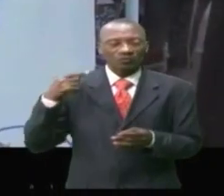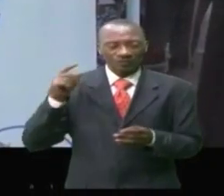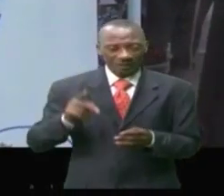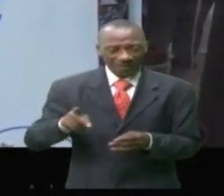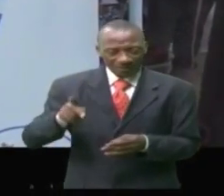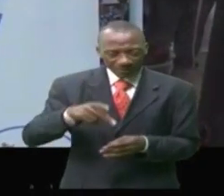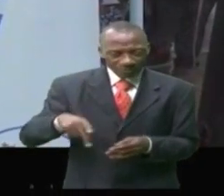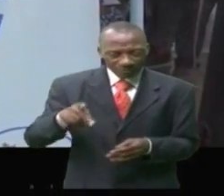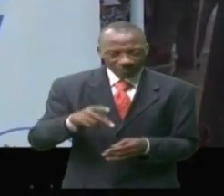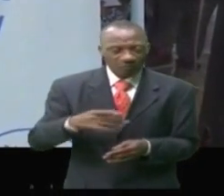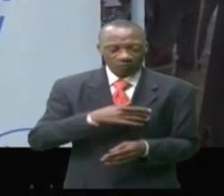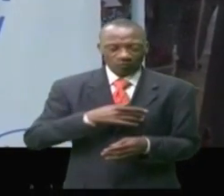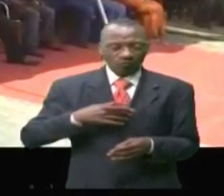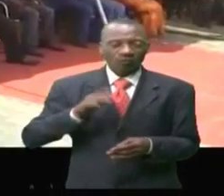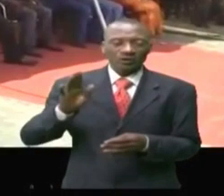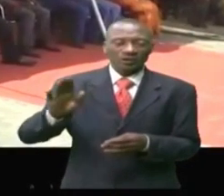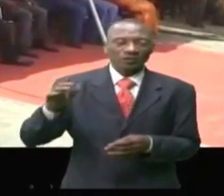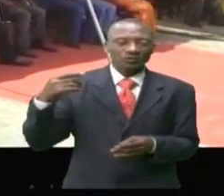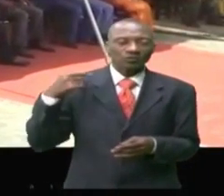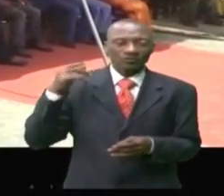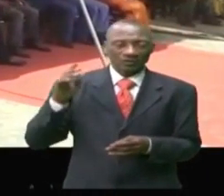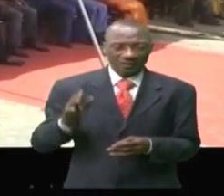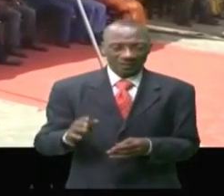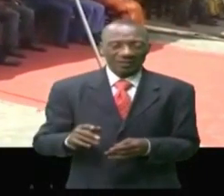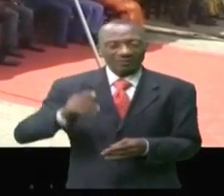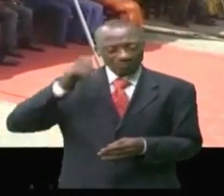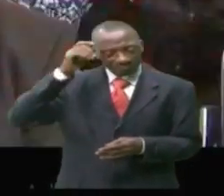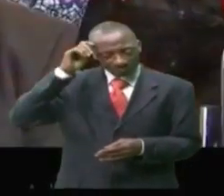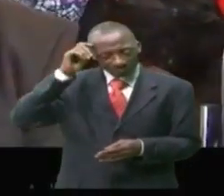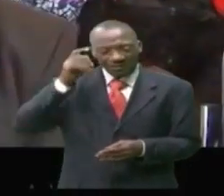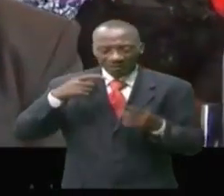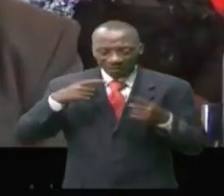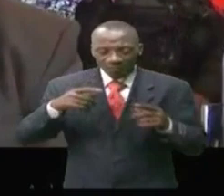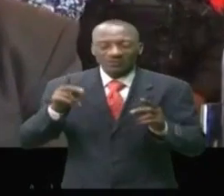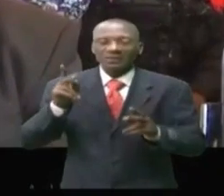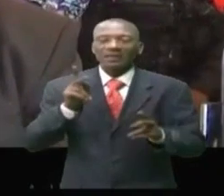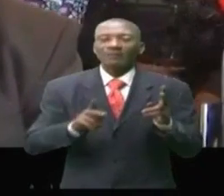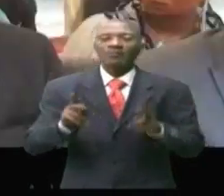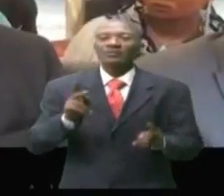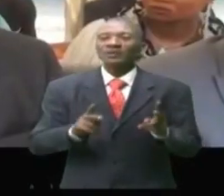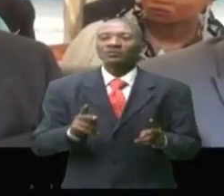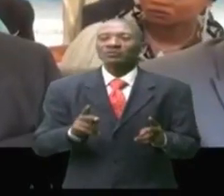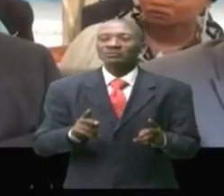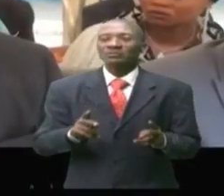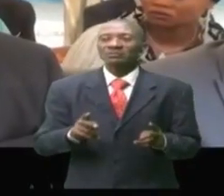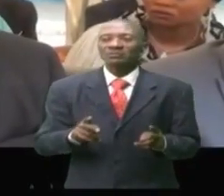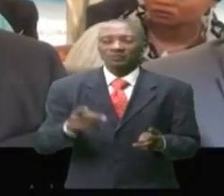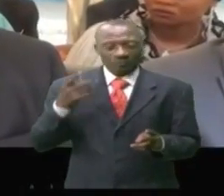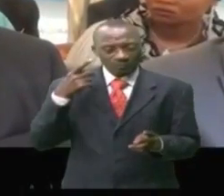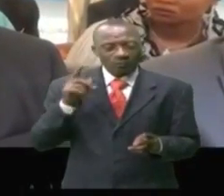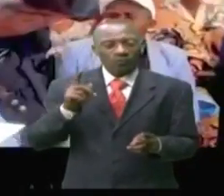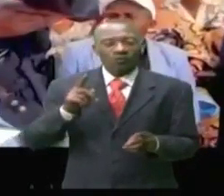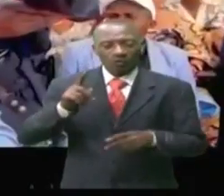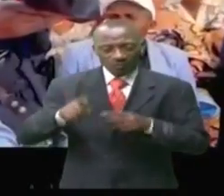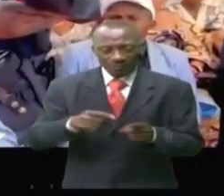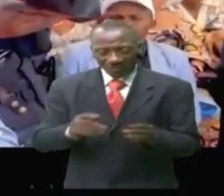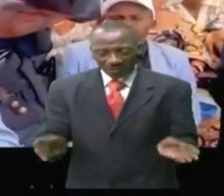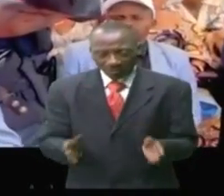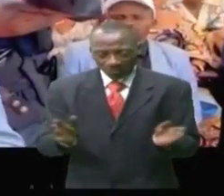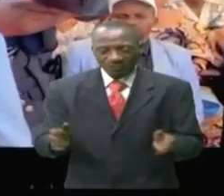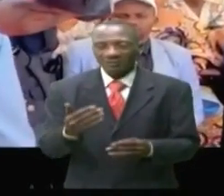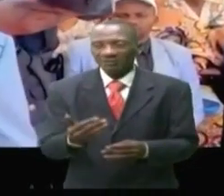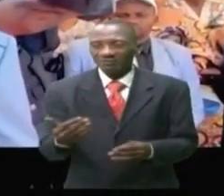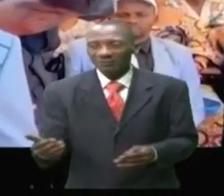province appelé à la conscience de toutes les couches de la population à l'engagement pour un avenir meilleur des enfants.